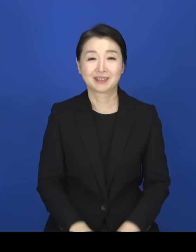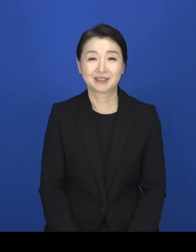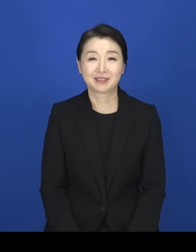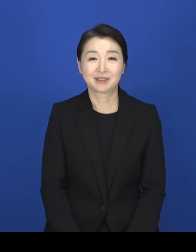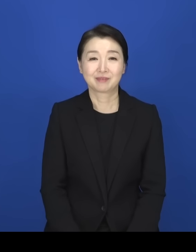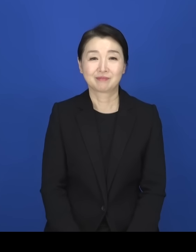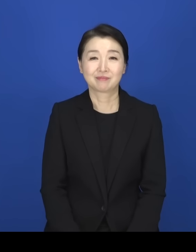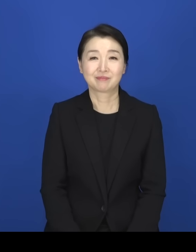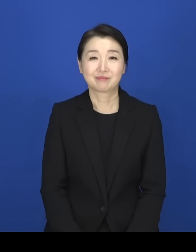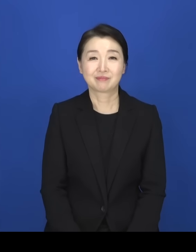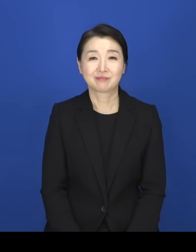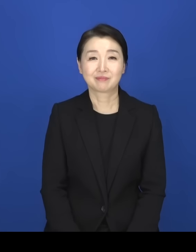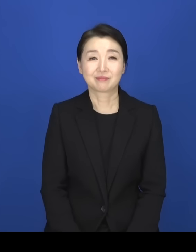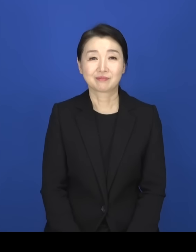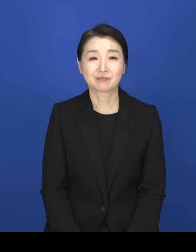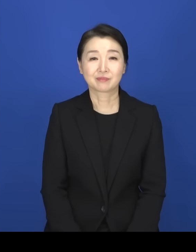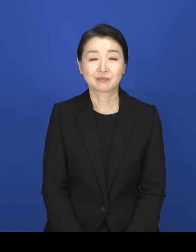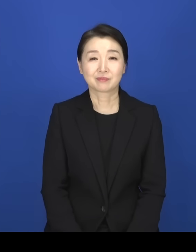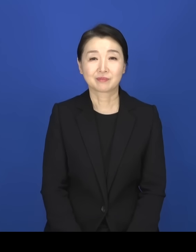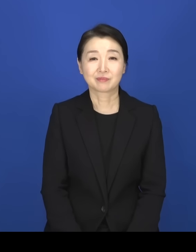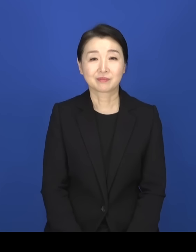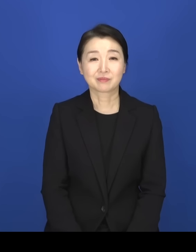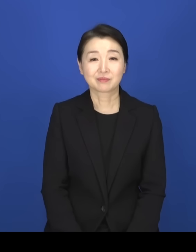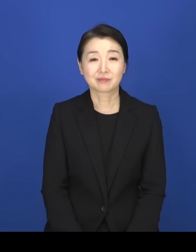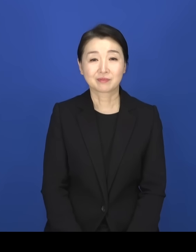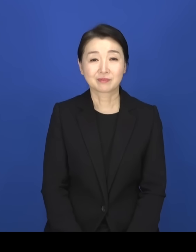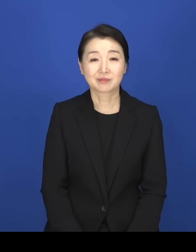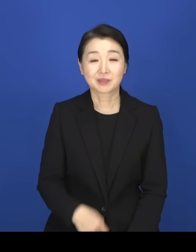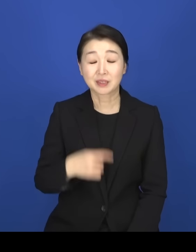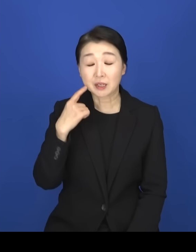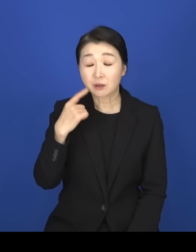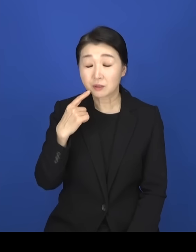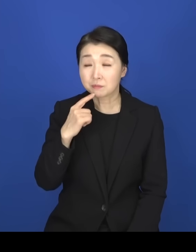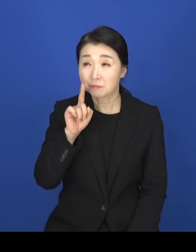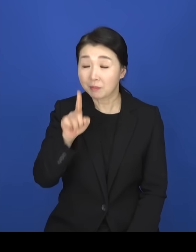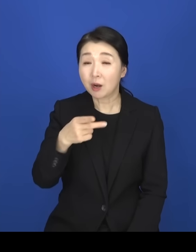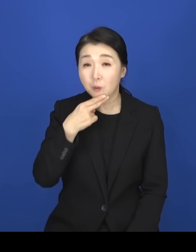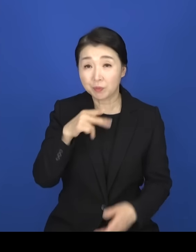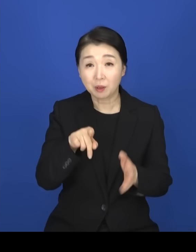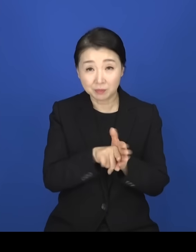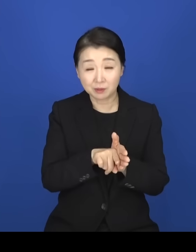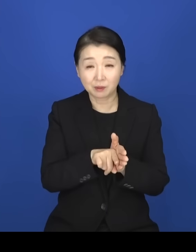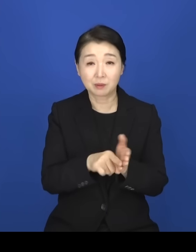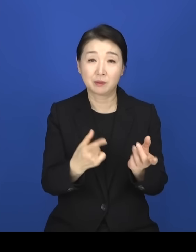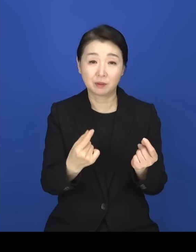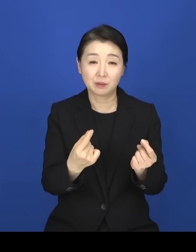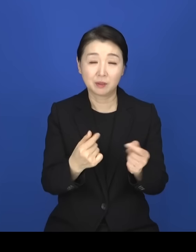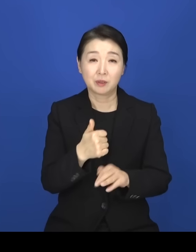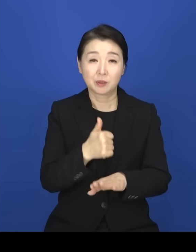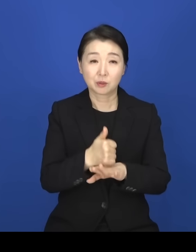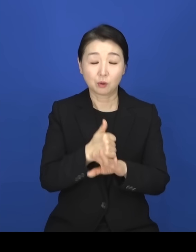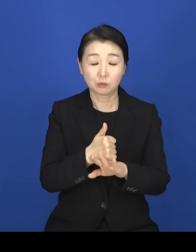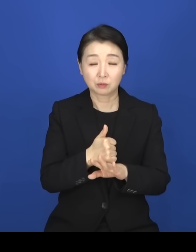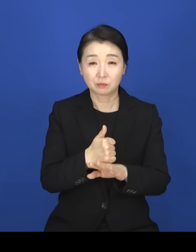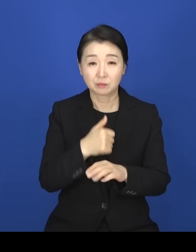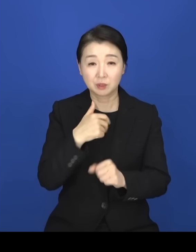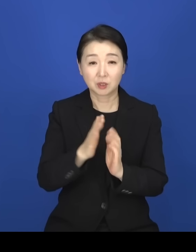진짜 그래서 거짓말을 제가 안 했다고 믿고 예. 모두가 믿으면서 그렇게